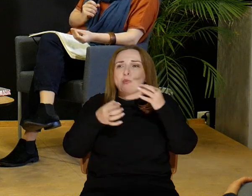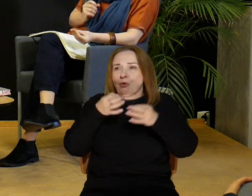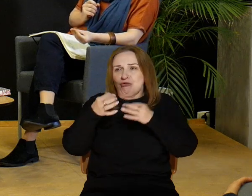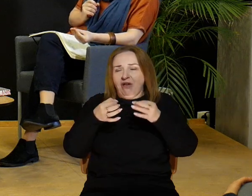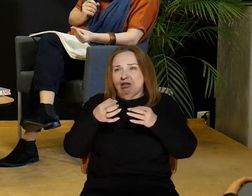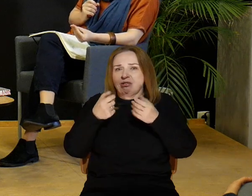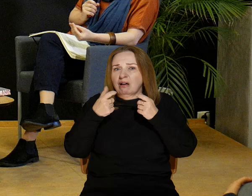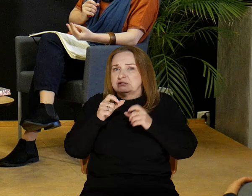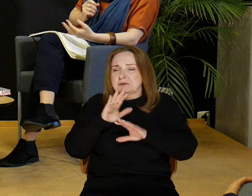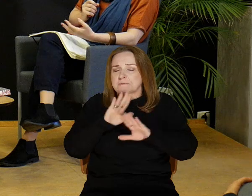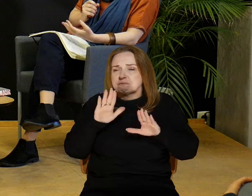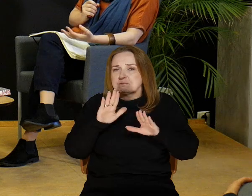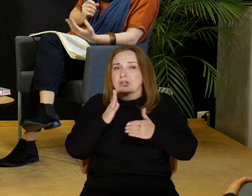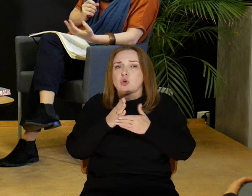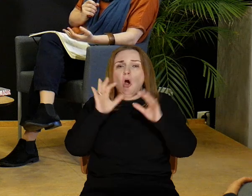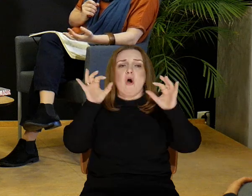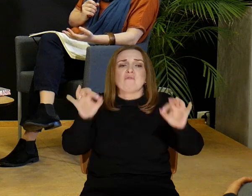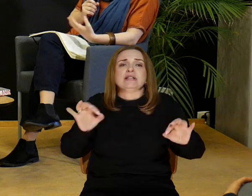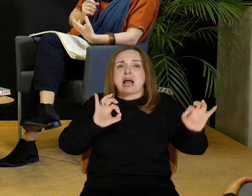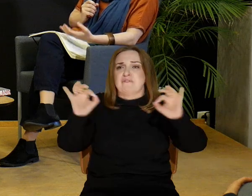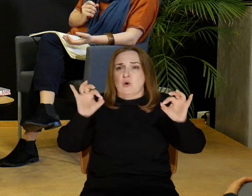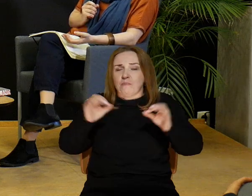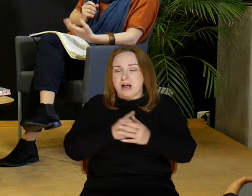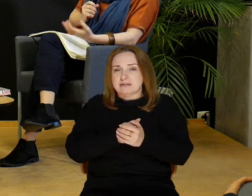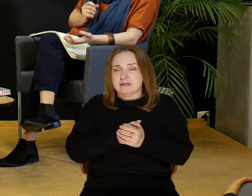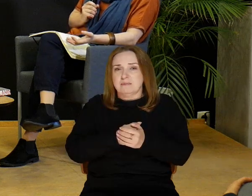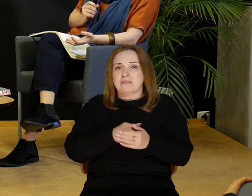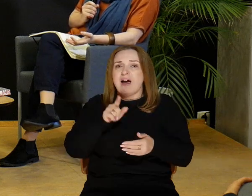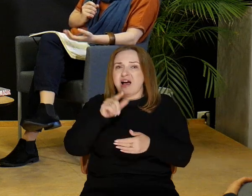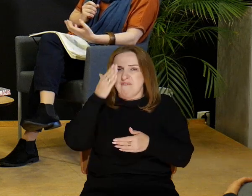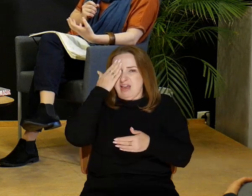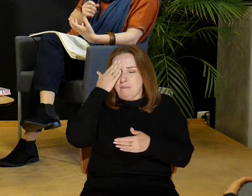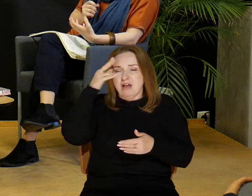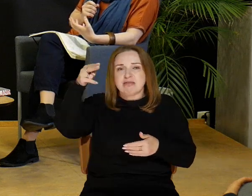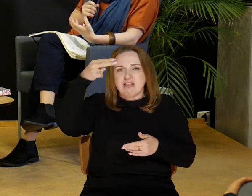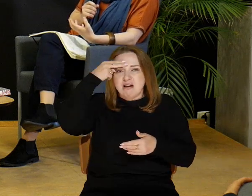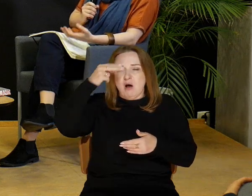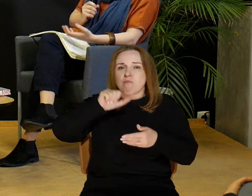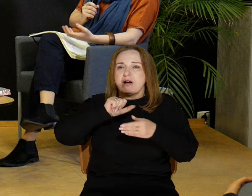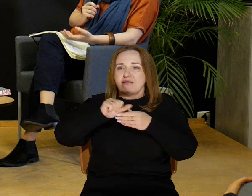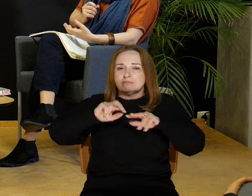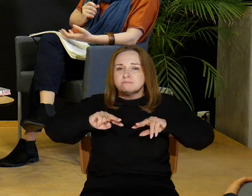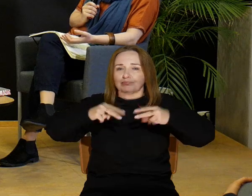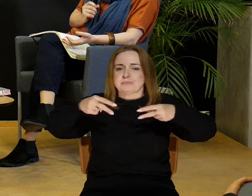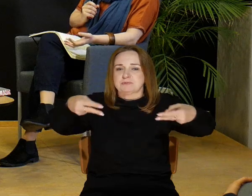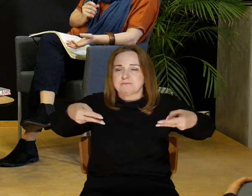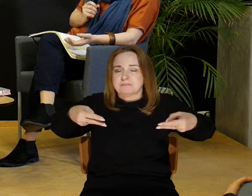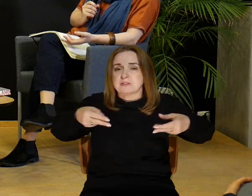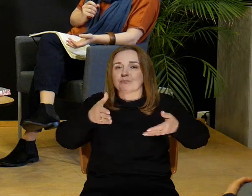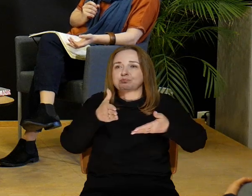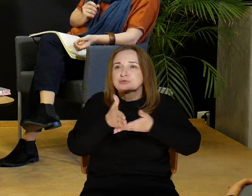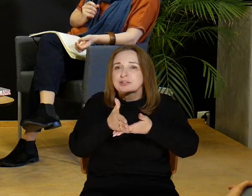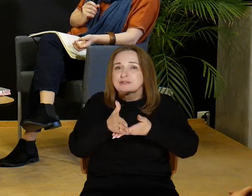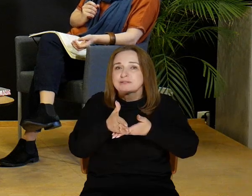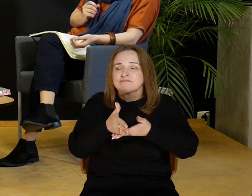narracjami. Ale jednak ta trauma przenosi się i zostaje z nami, przenosi się poprzez różne media. I